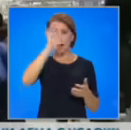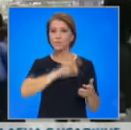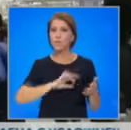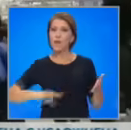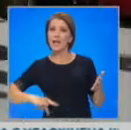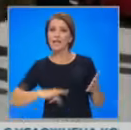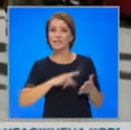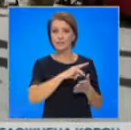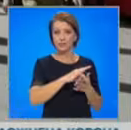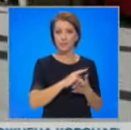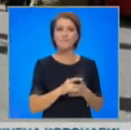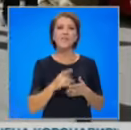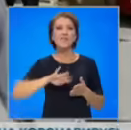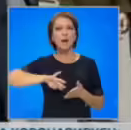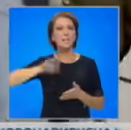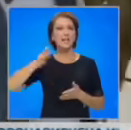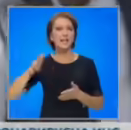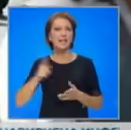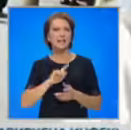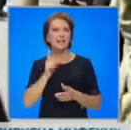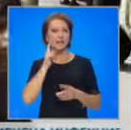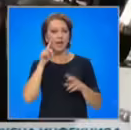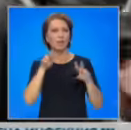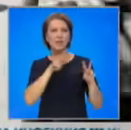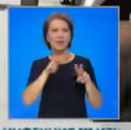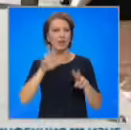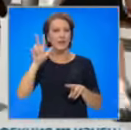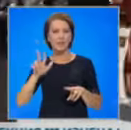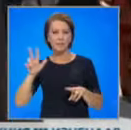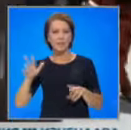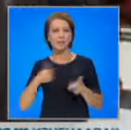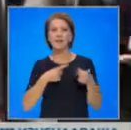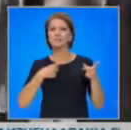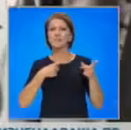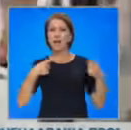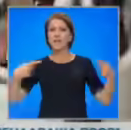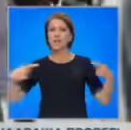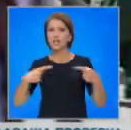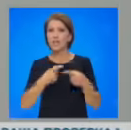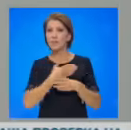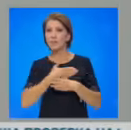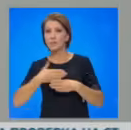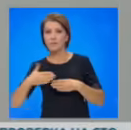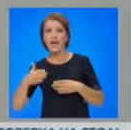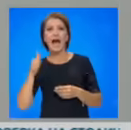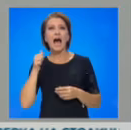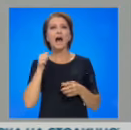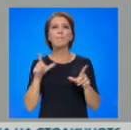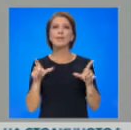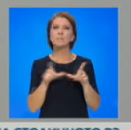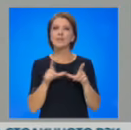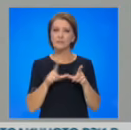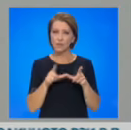още не се контролира от талибаните, сраженията продължават. Преговорите между лидера на съпротивата Ахмед Масуд и